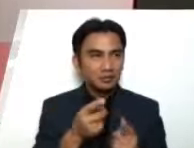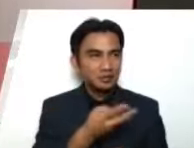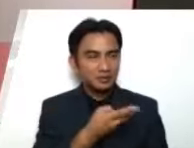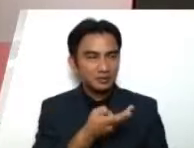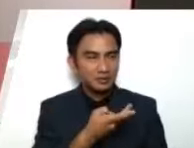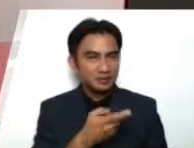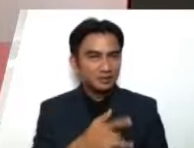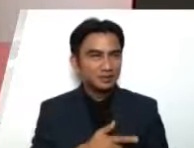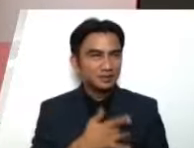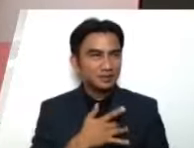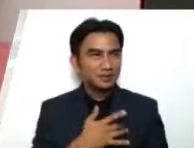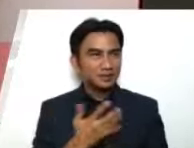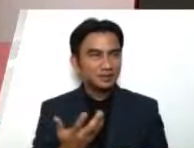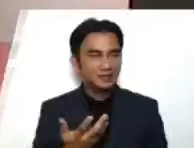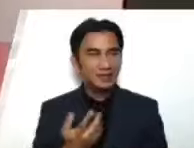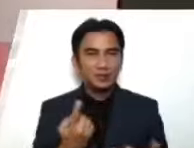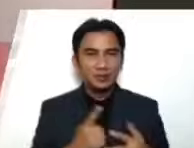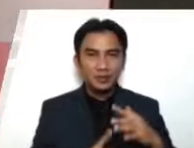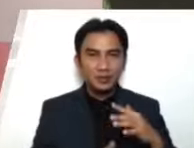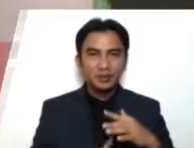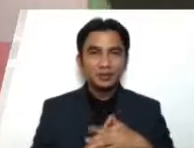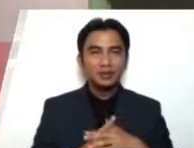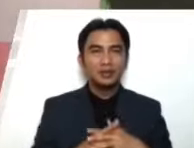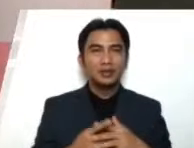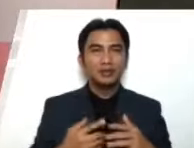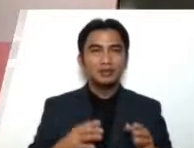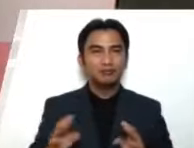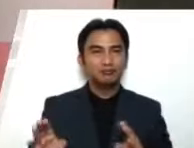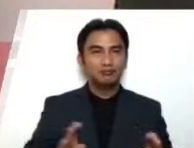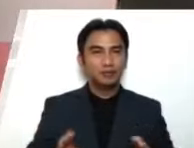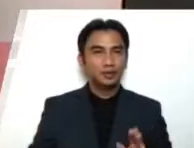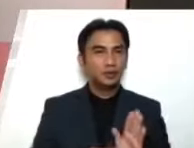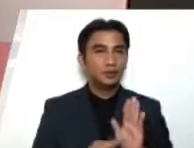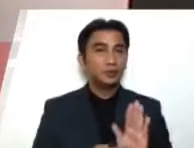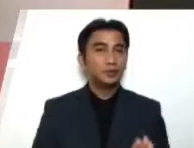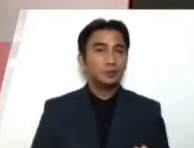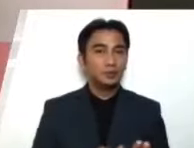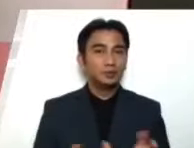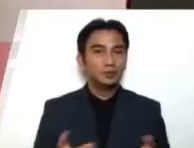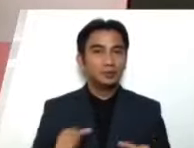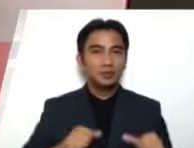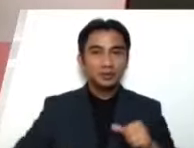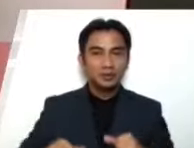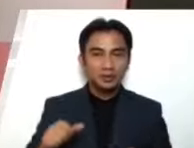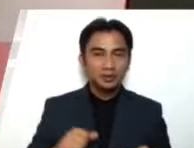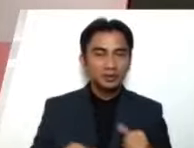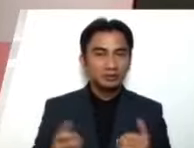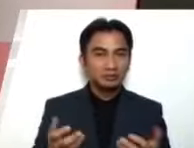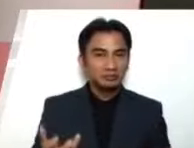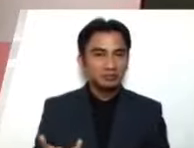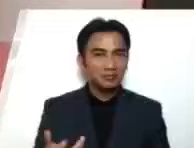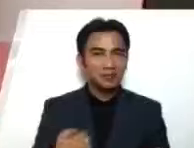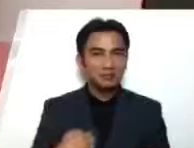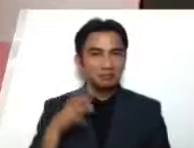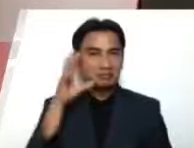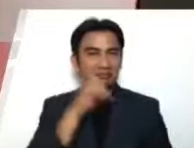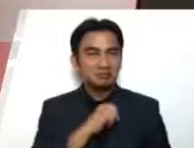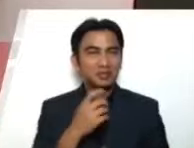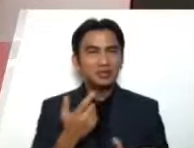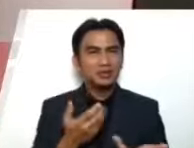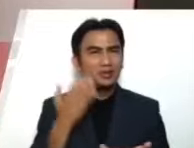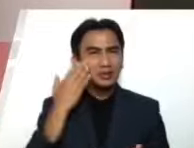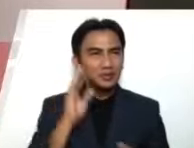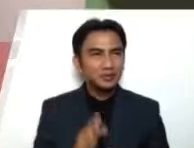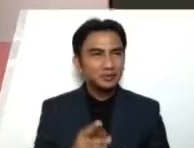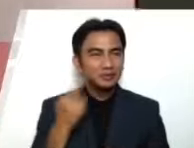Lumalabas na lang siya through actions, through our auras, I guess. So hindi ko talaga siya. I cannot find the